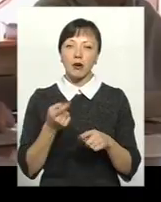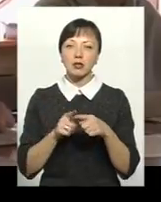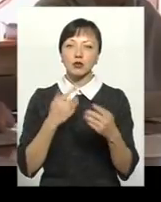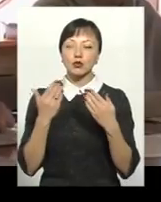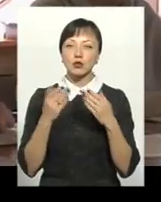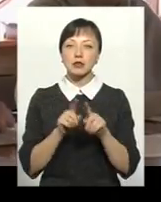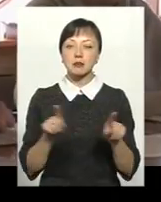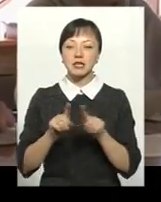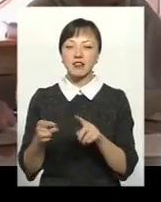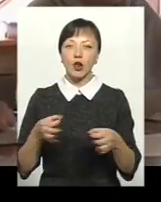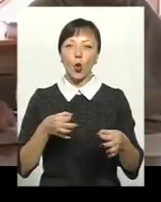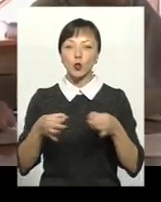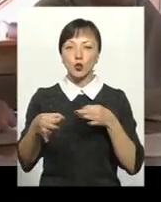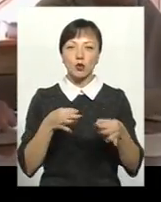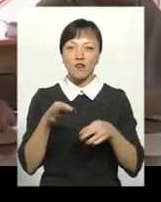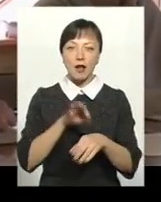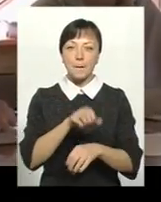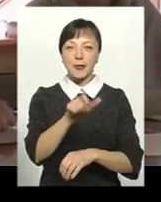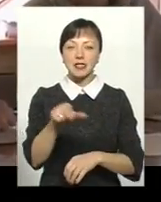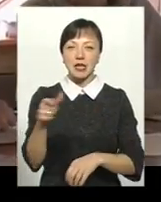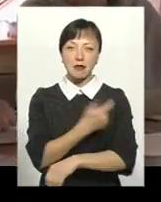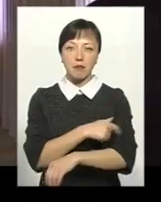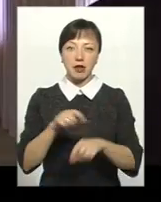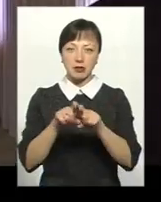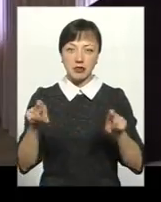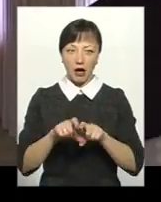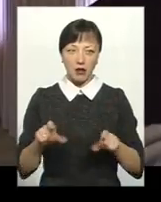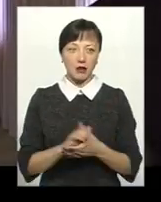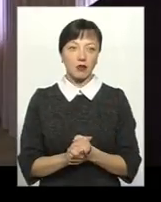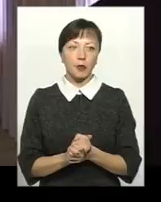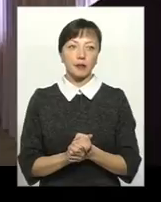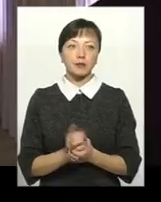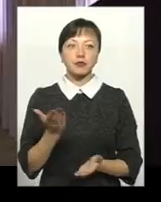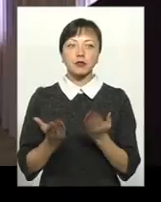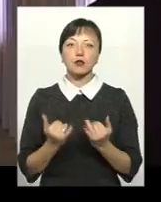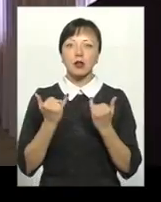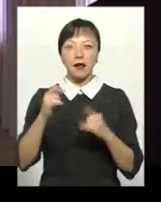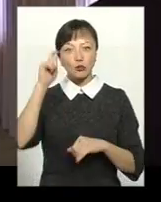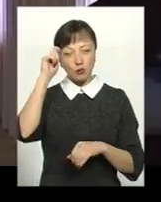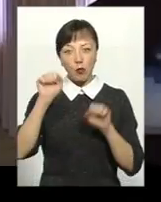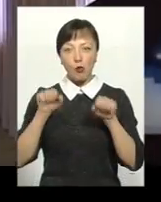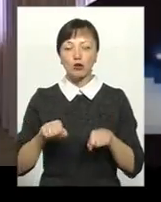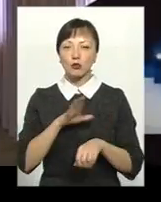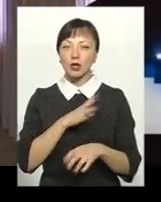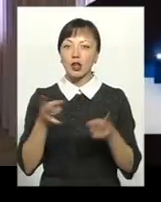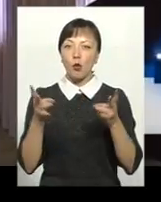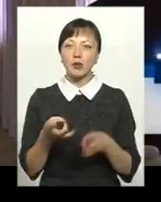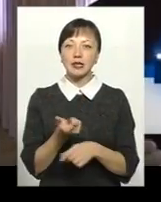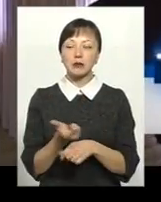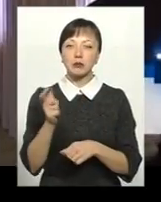і специфіки консультування пацієнтів медзакладів. Якщо для чоловіків може бути необхідним